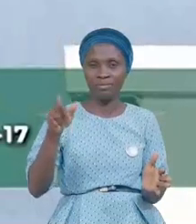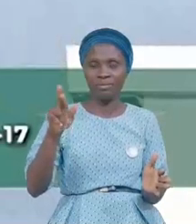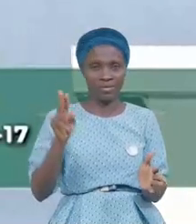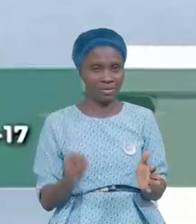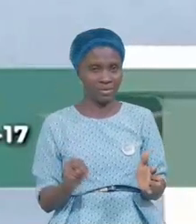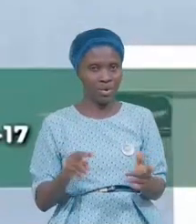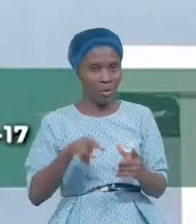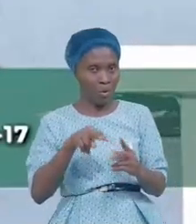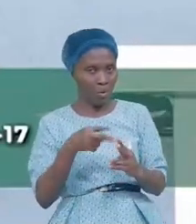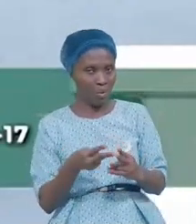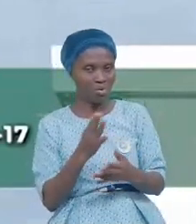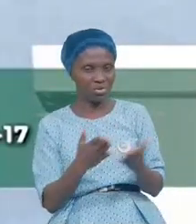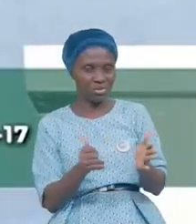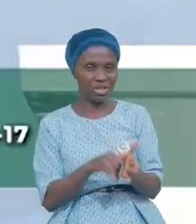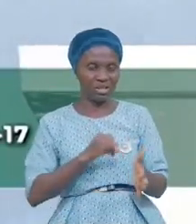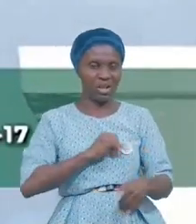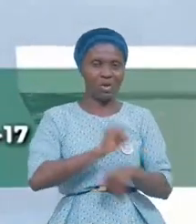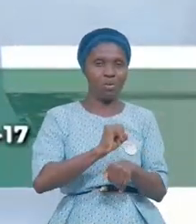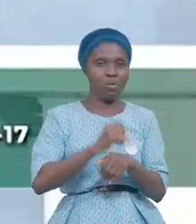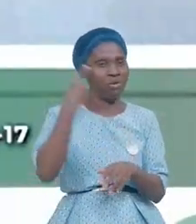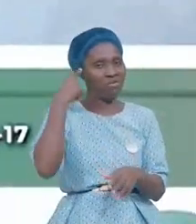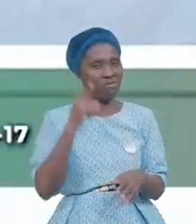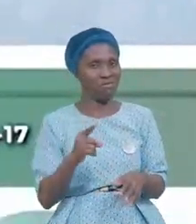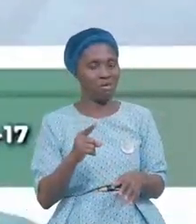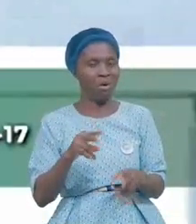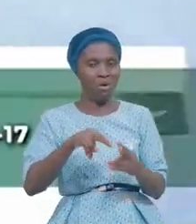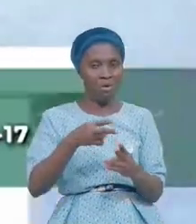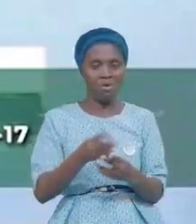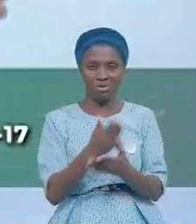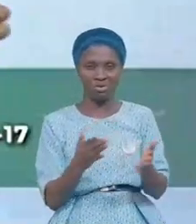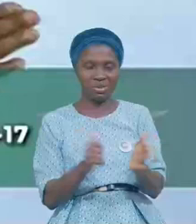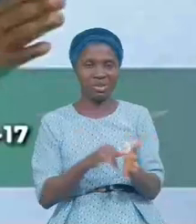dois travailler. Le don n'est pas pour quelque chose pour lequel je dois travailler.